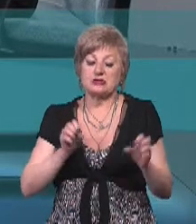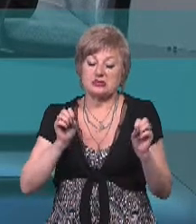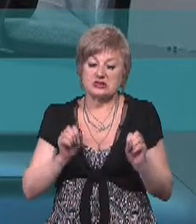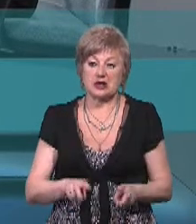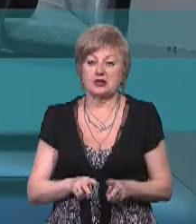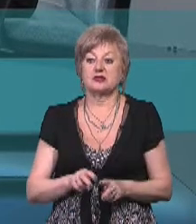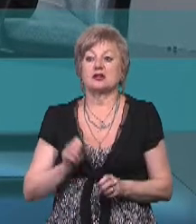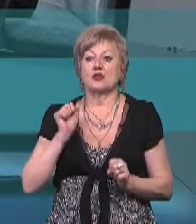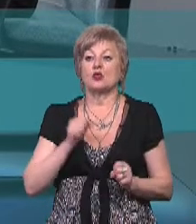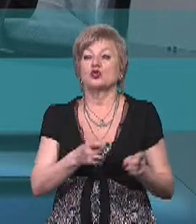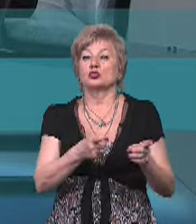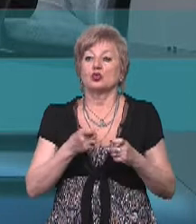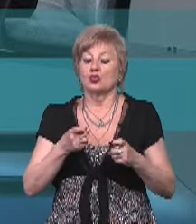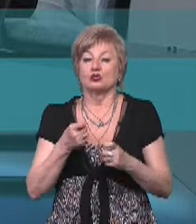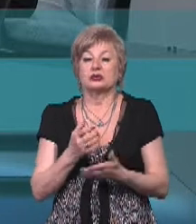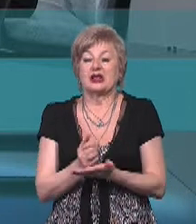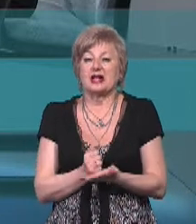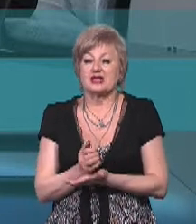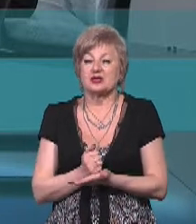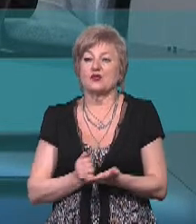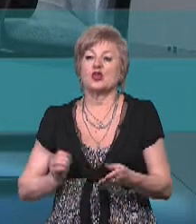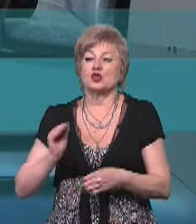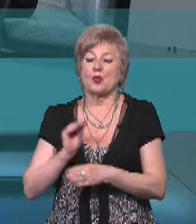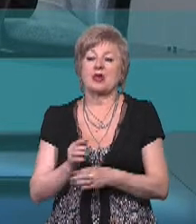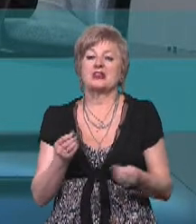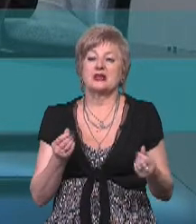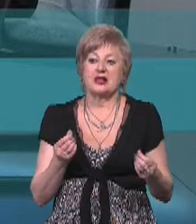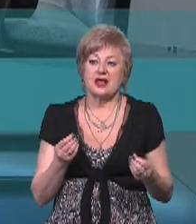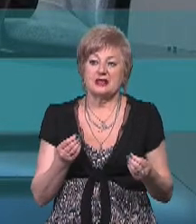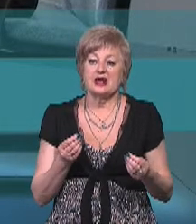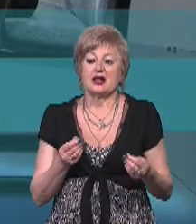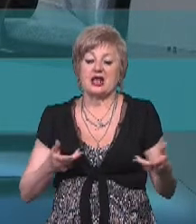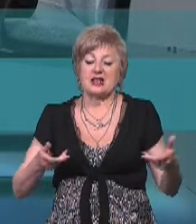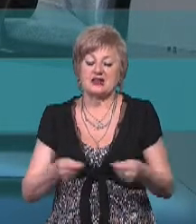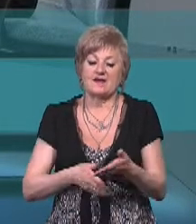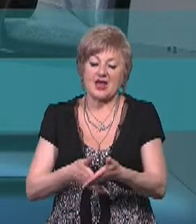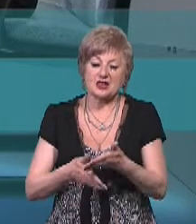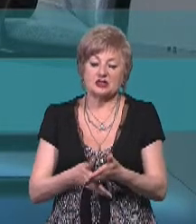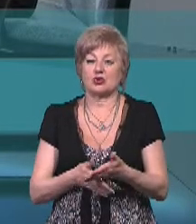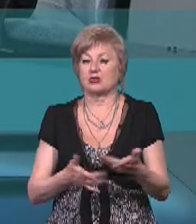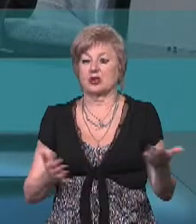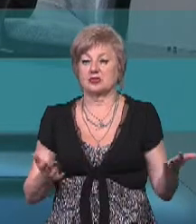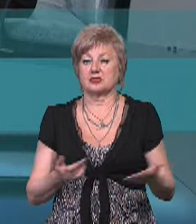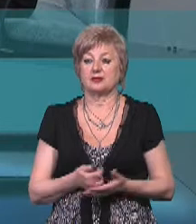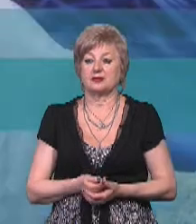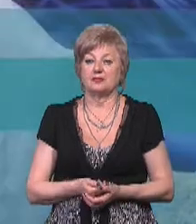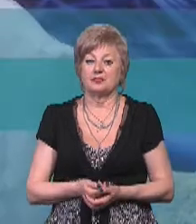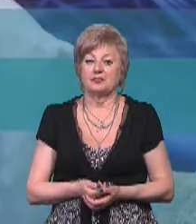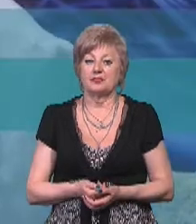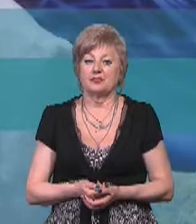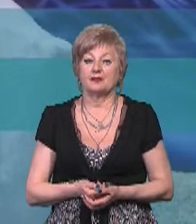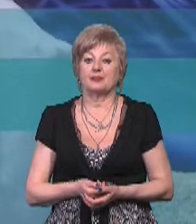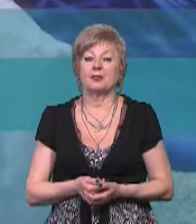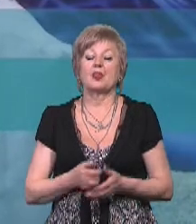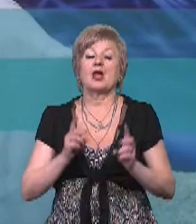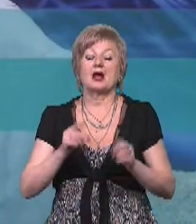зможуть залучати ресурси, додаткові кошти інвесторів і таке інше. А як взагалі